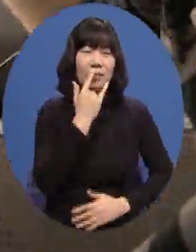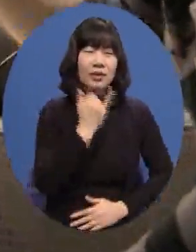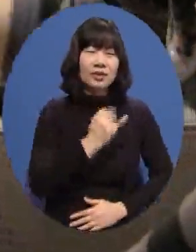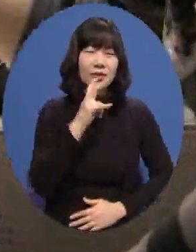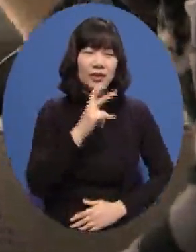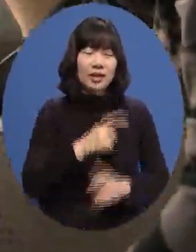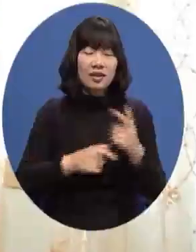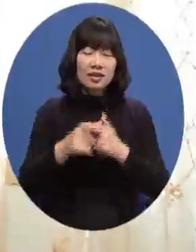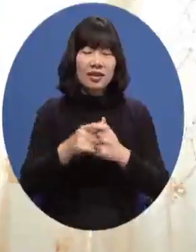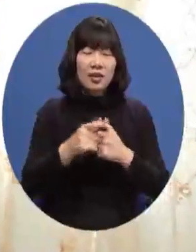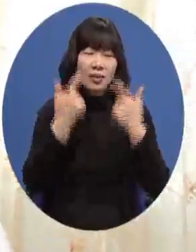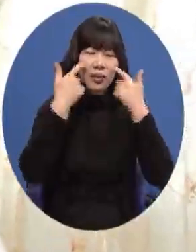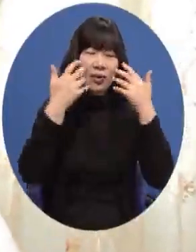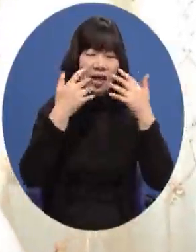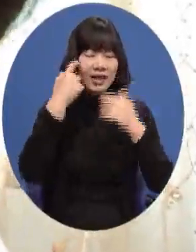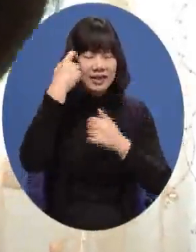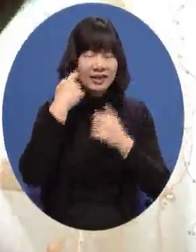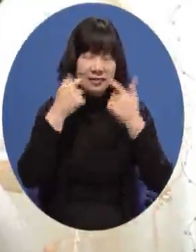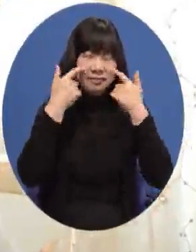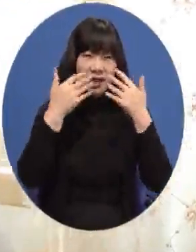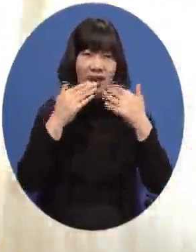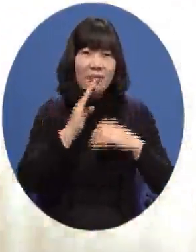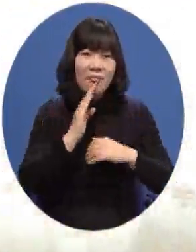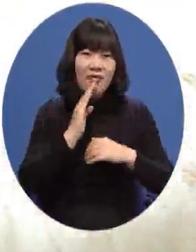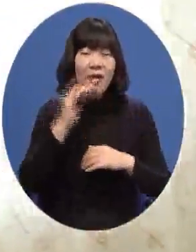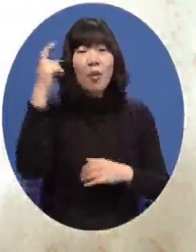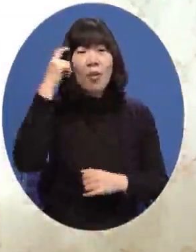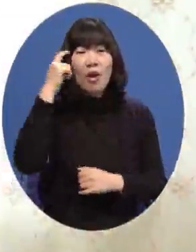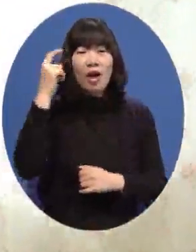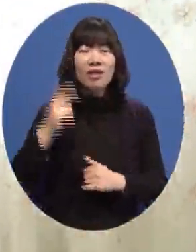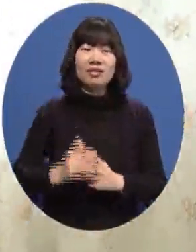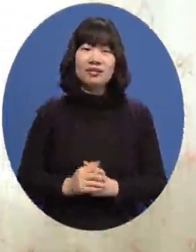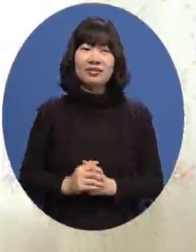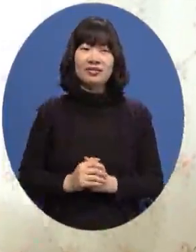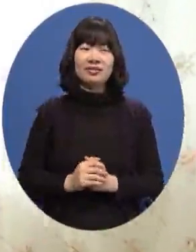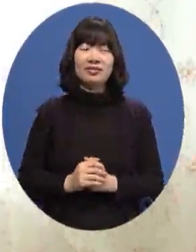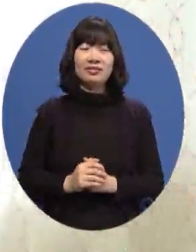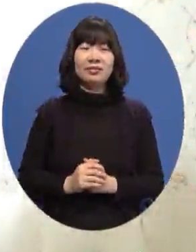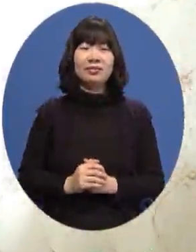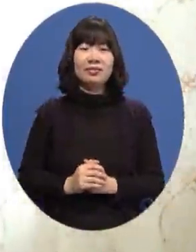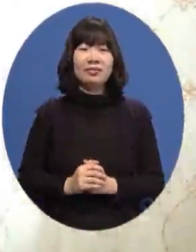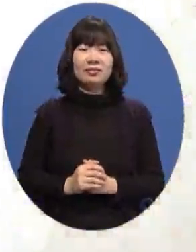많이 반응하는 우진이. 왜 그런 걸까요?